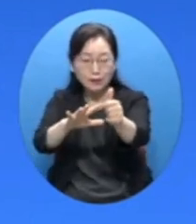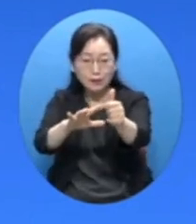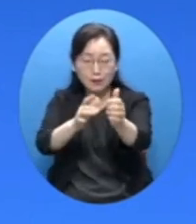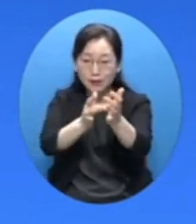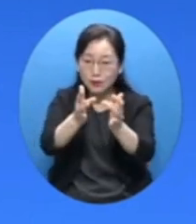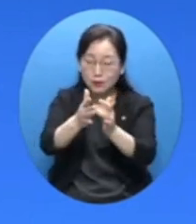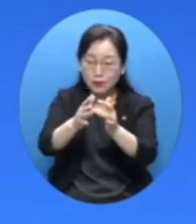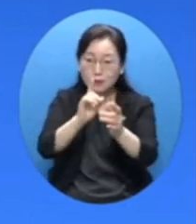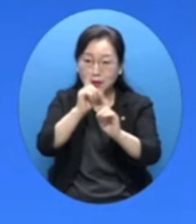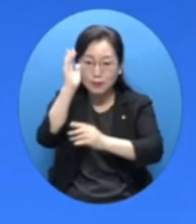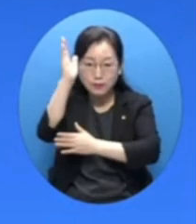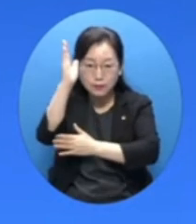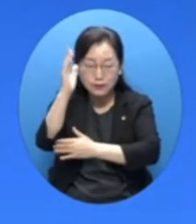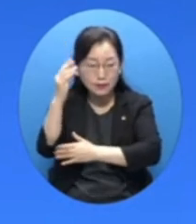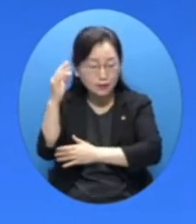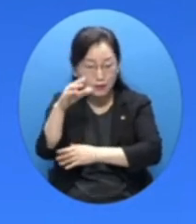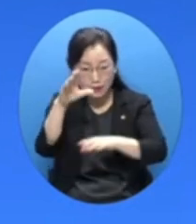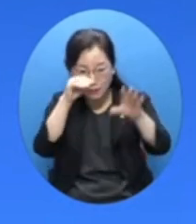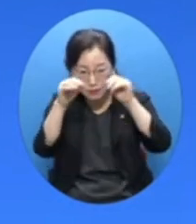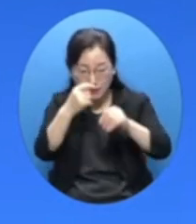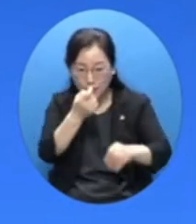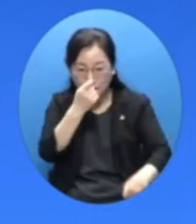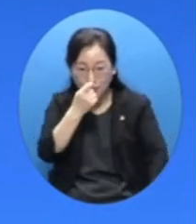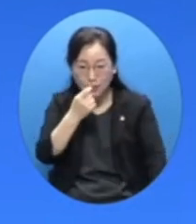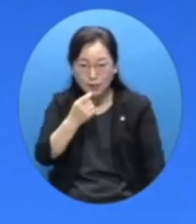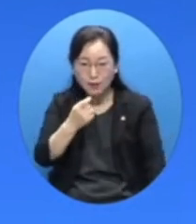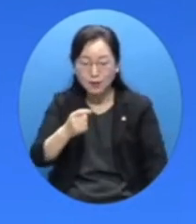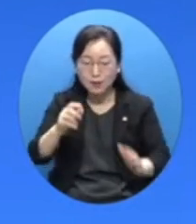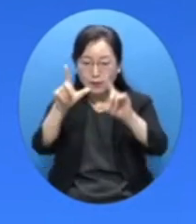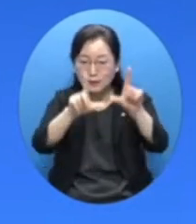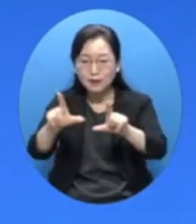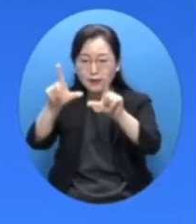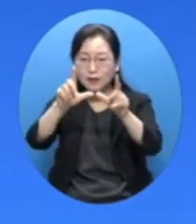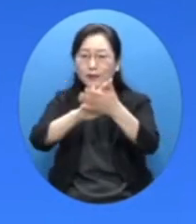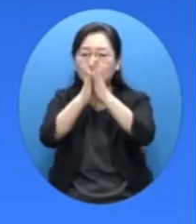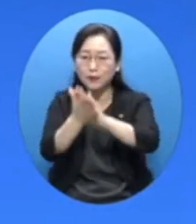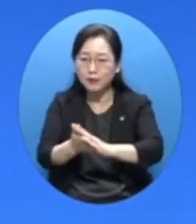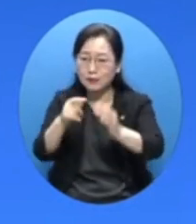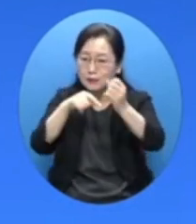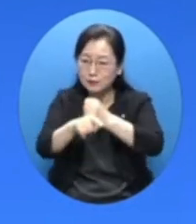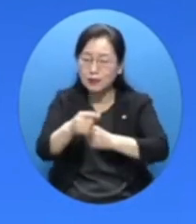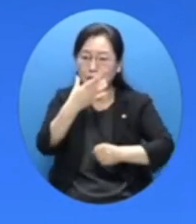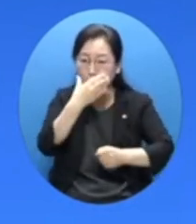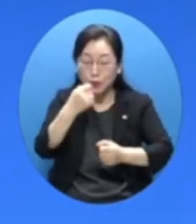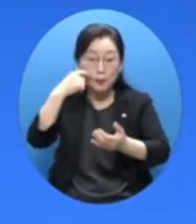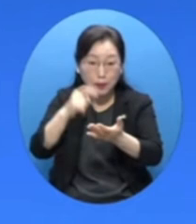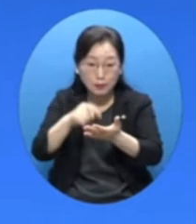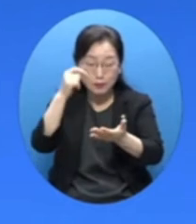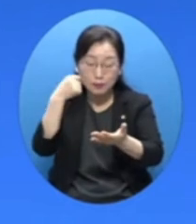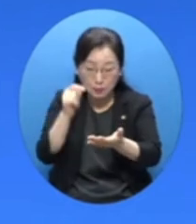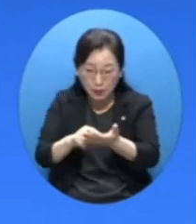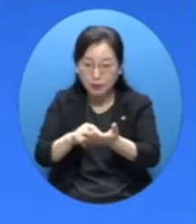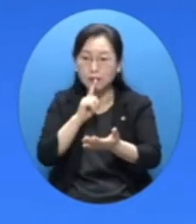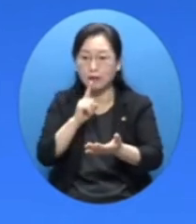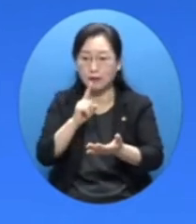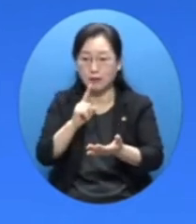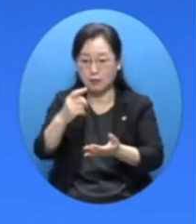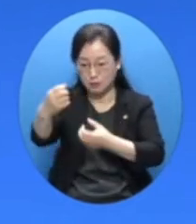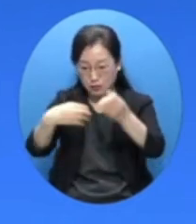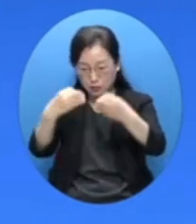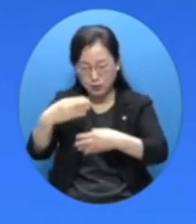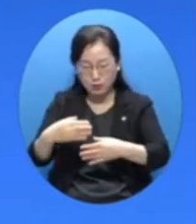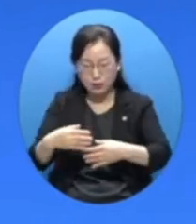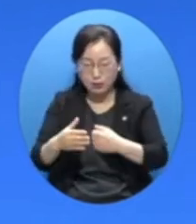사람들마다 삶이 변화되고 삶에 의미와 행복을 찾았다고 말하니까 과연